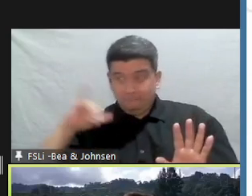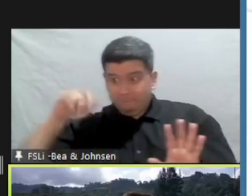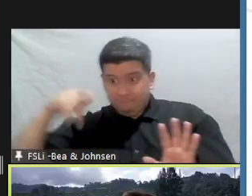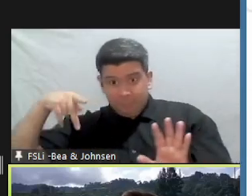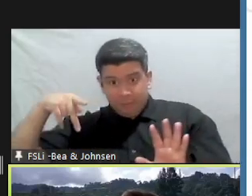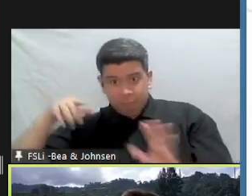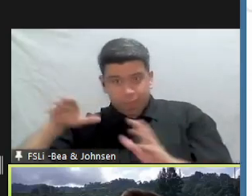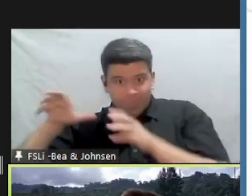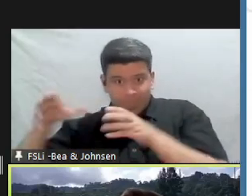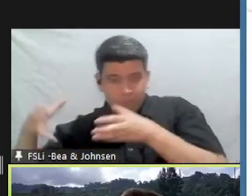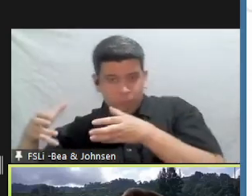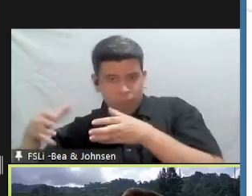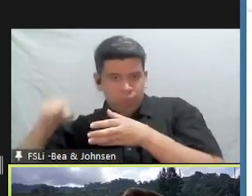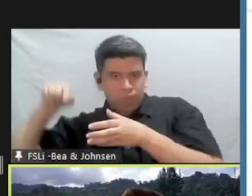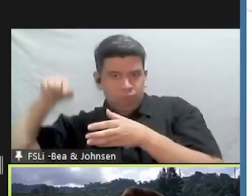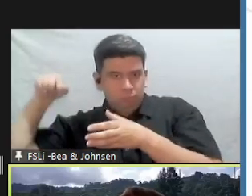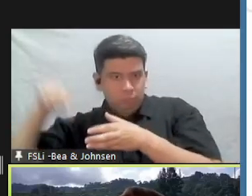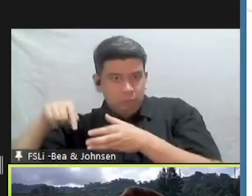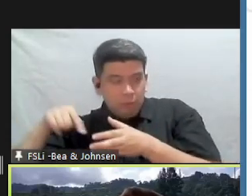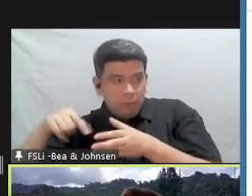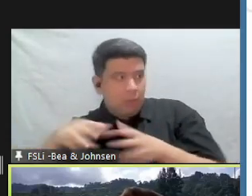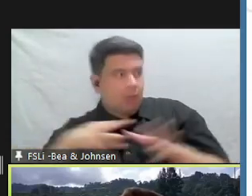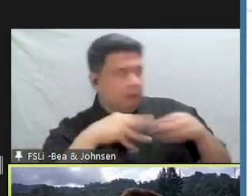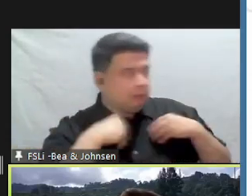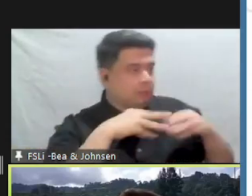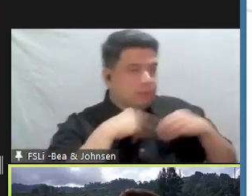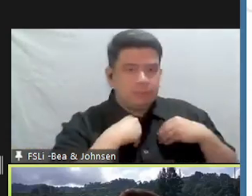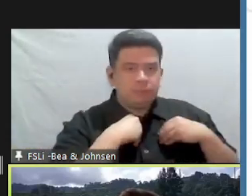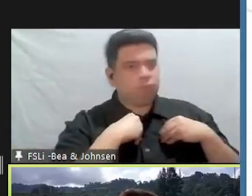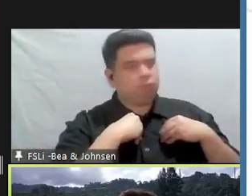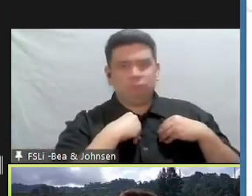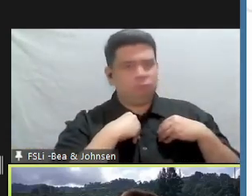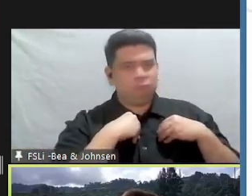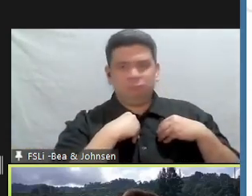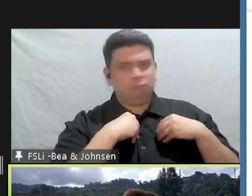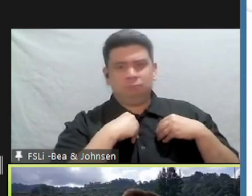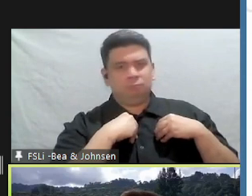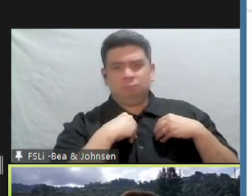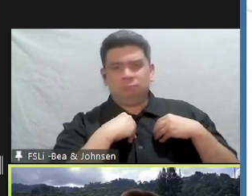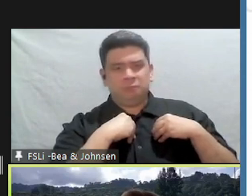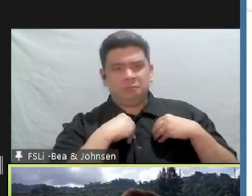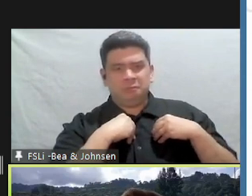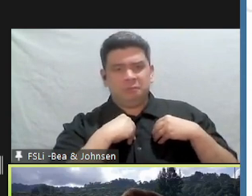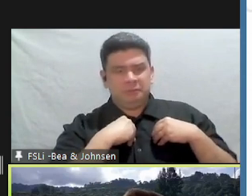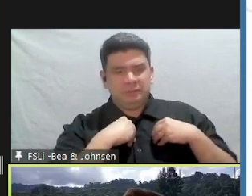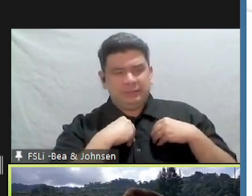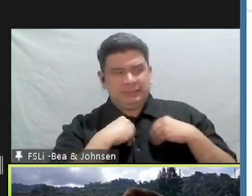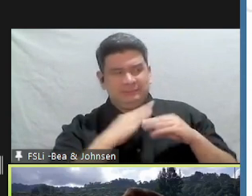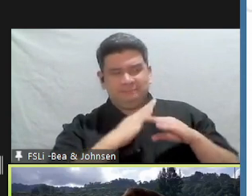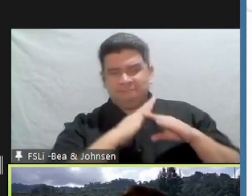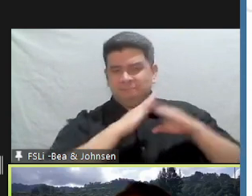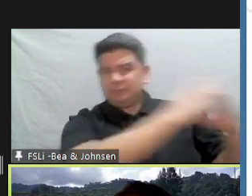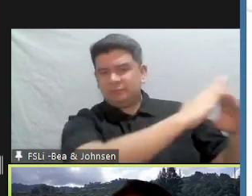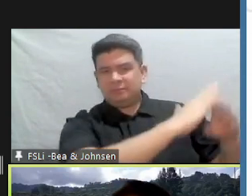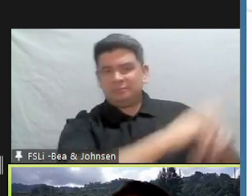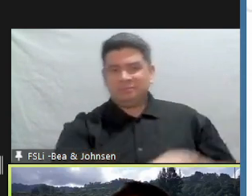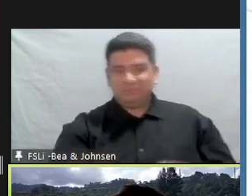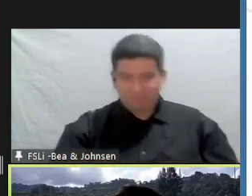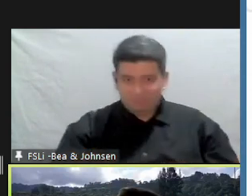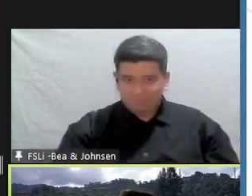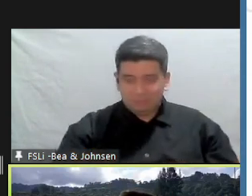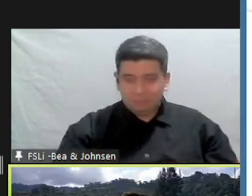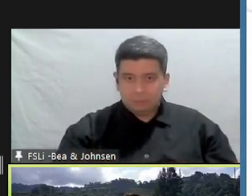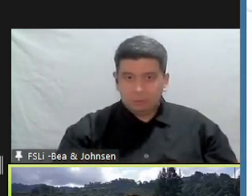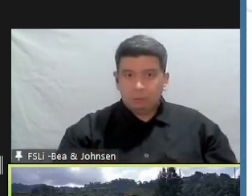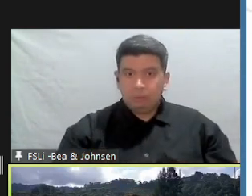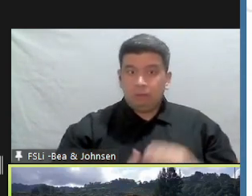maintain, hindi kami susunod sa inyo. At dahil sa kanilang hindi pagsunod sa in-impose